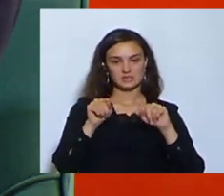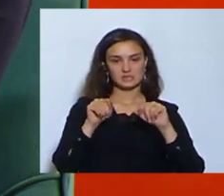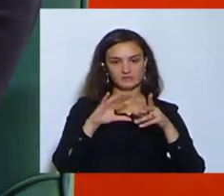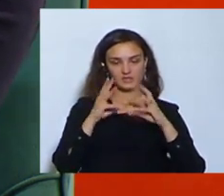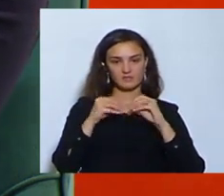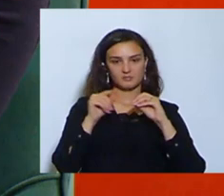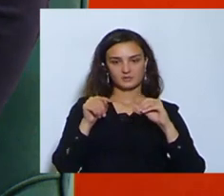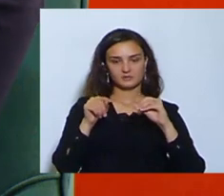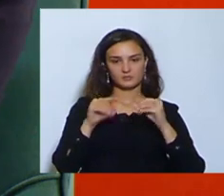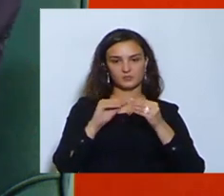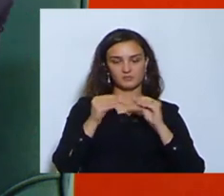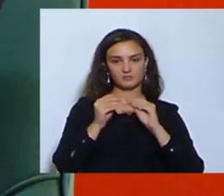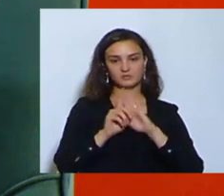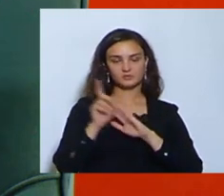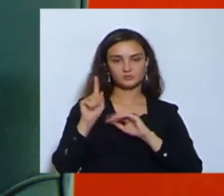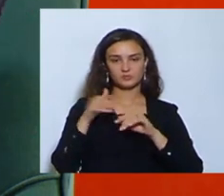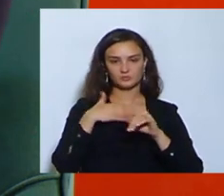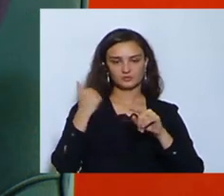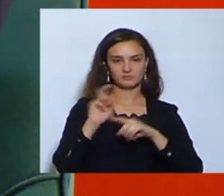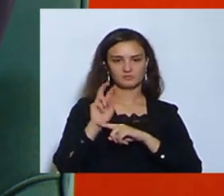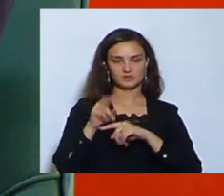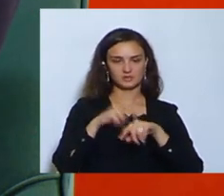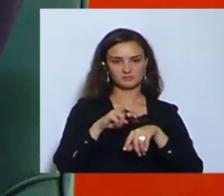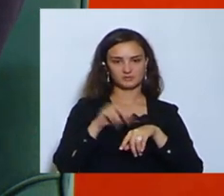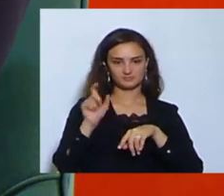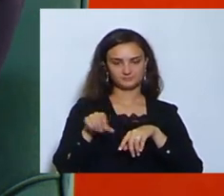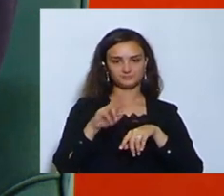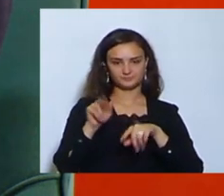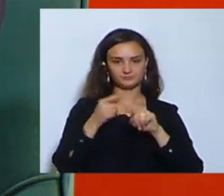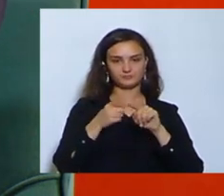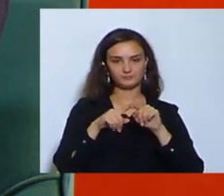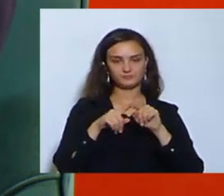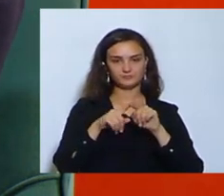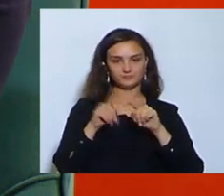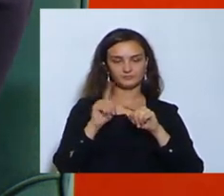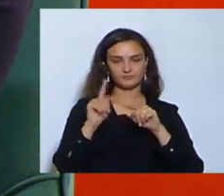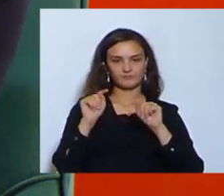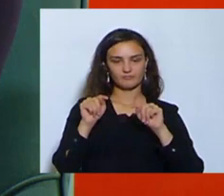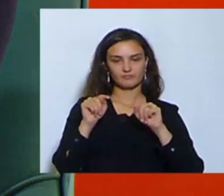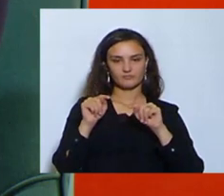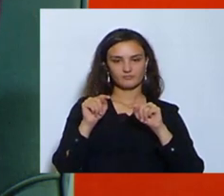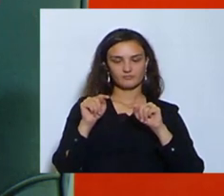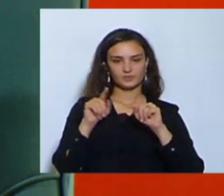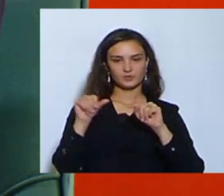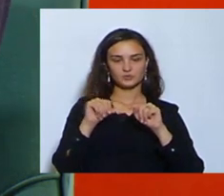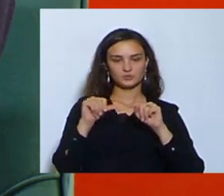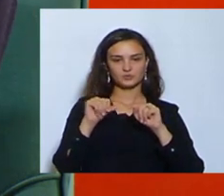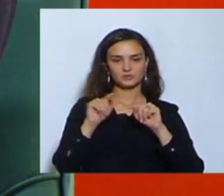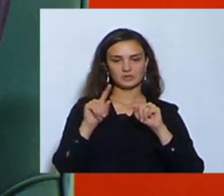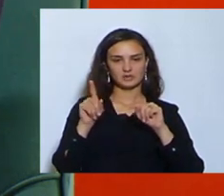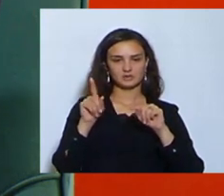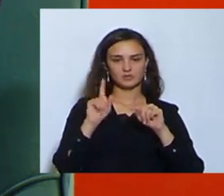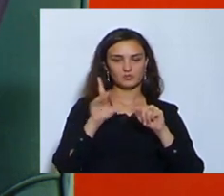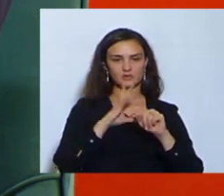და ეს ტაბუ ქმნის იმასო, არ უნდა რომ მივიდეს ექიმთან, ხო, რომ არ შერაცხონ, რაღაცა უარყოფით იარლიყი